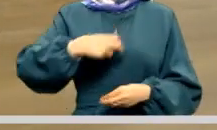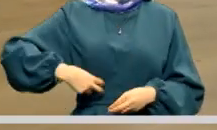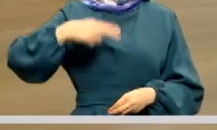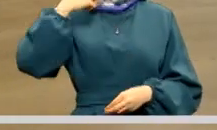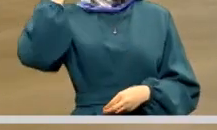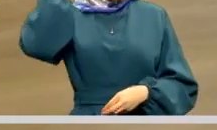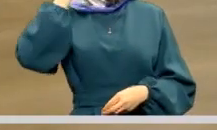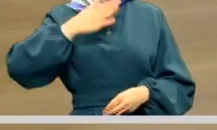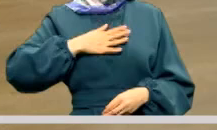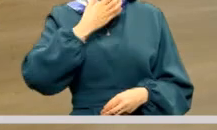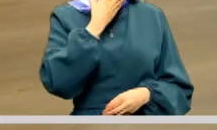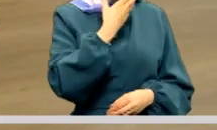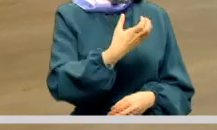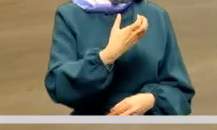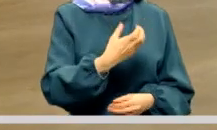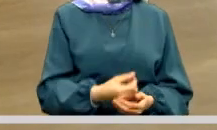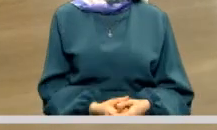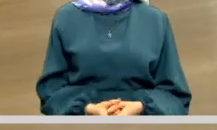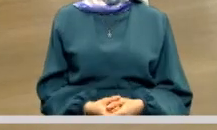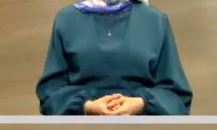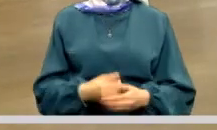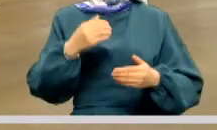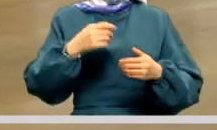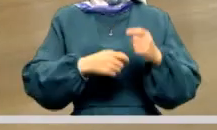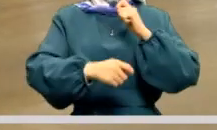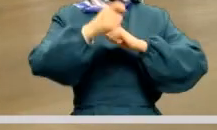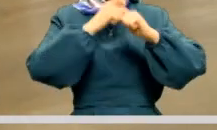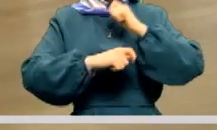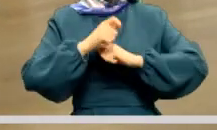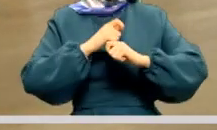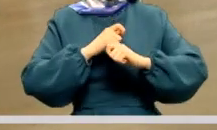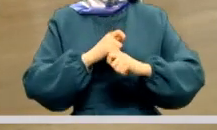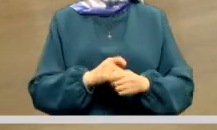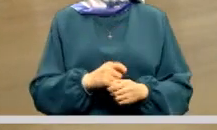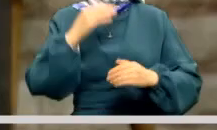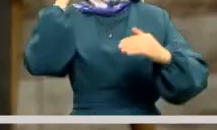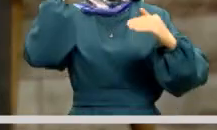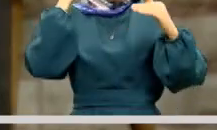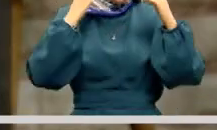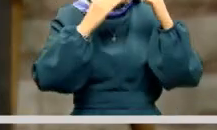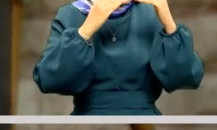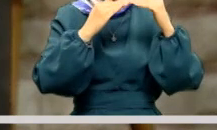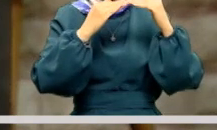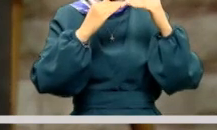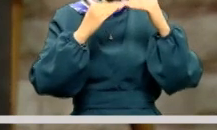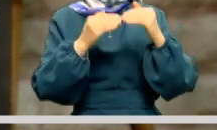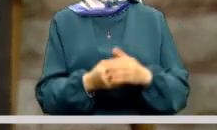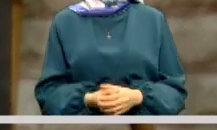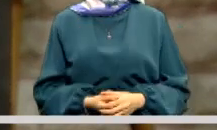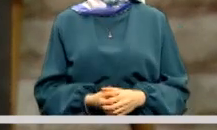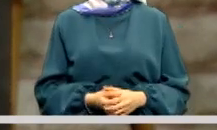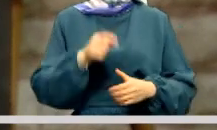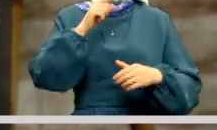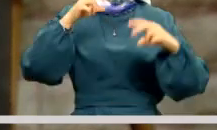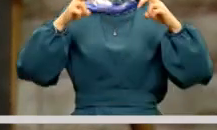Tavsiyelerine Efendim uygulamalarına tabi olmakla bağlantılı bir